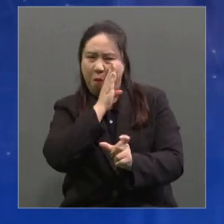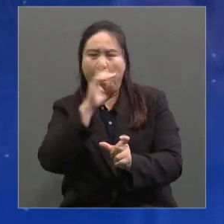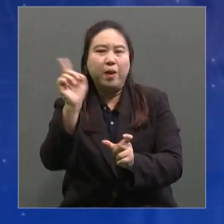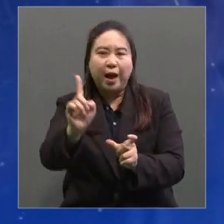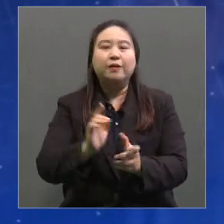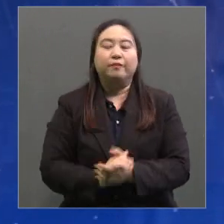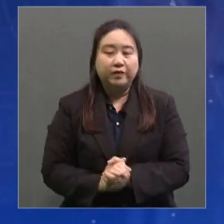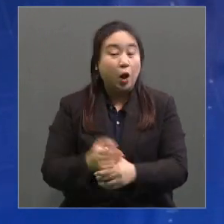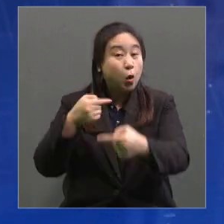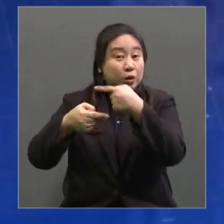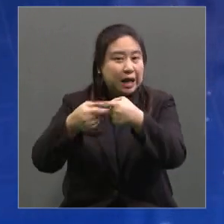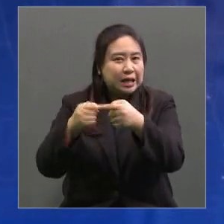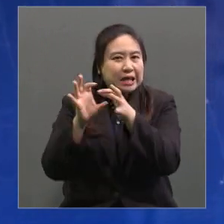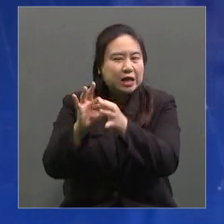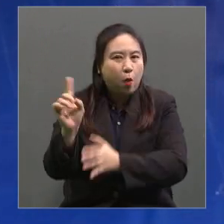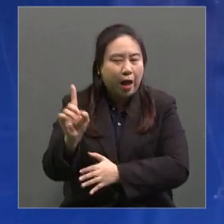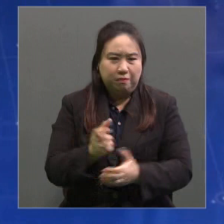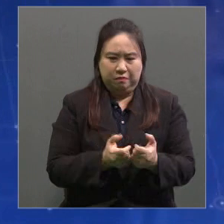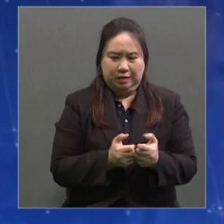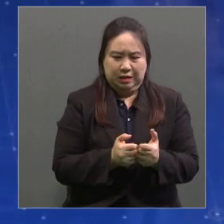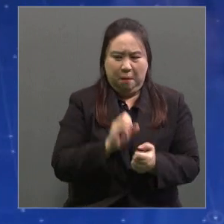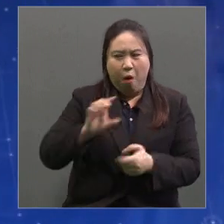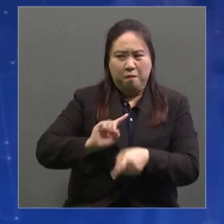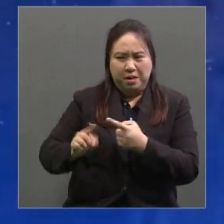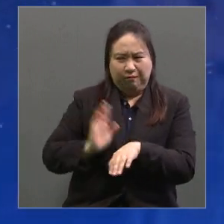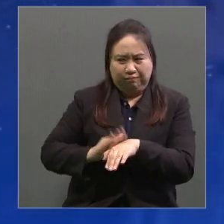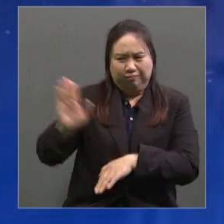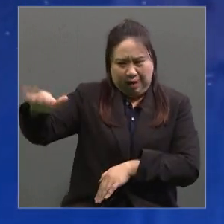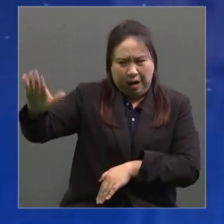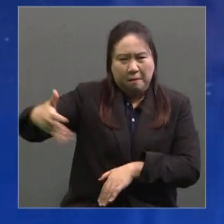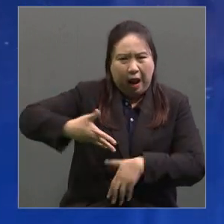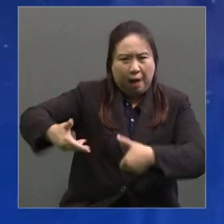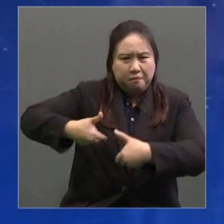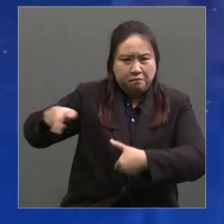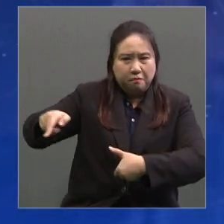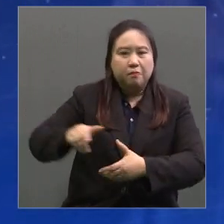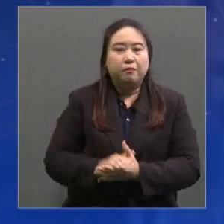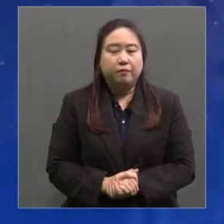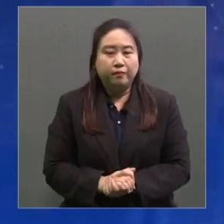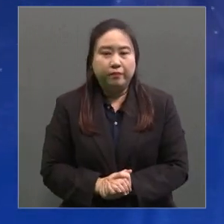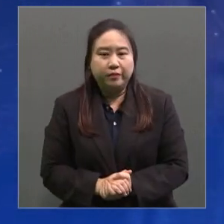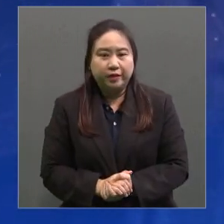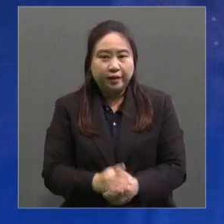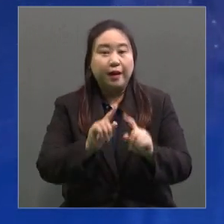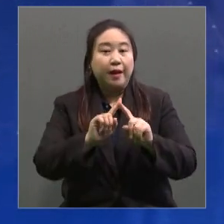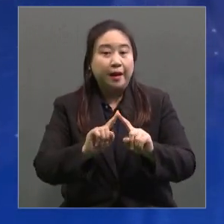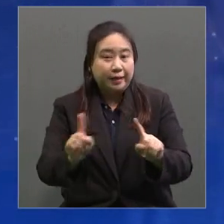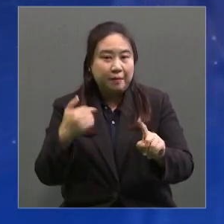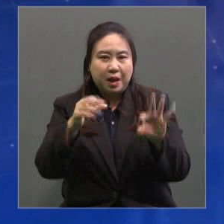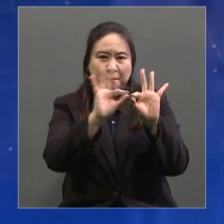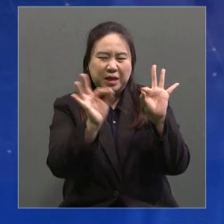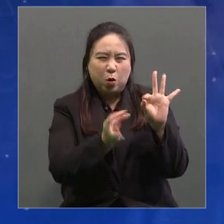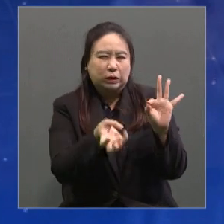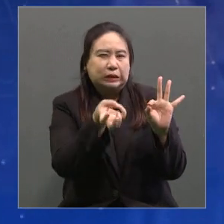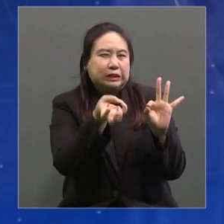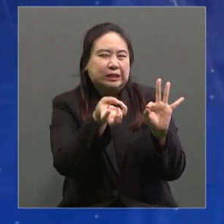ทเนี้ยเนื้อหาก็เป็นลักษณะเหมือนรีบบอกให้เพื่อนมารับ อะไรอย่างเงี้ยนะฮะ แต่ว่ามันมีแค่แบบประโยคสองประโยคเราก็